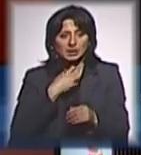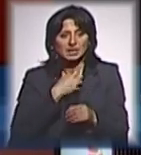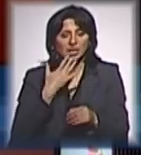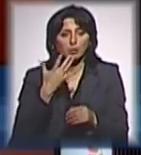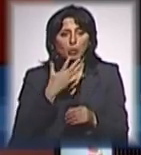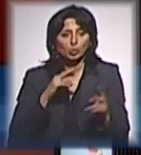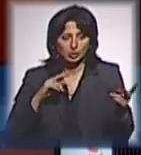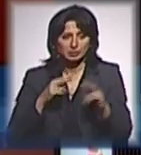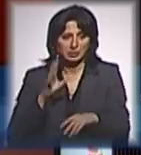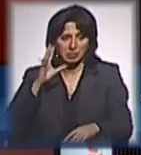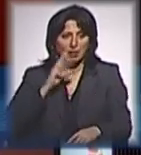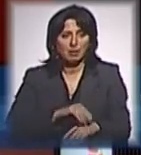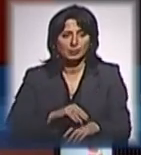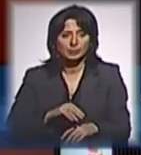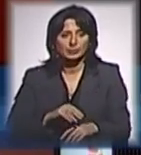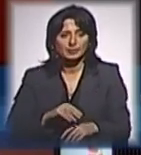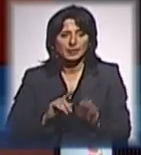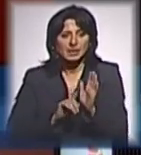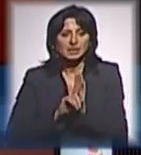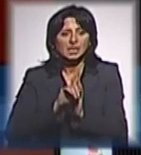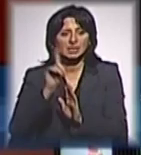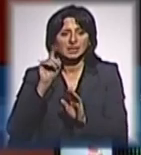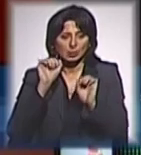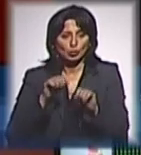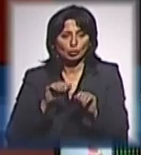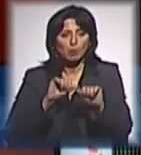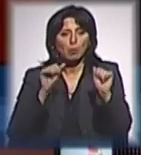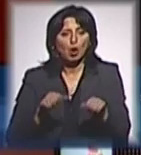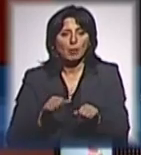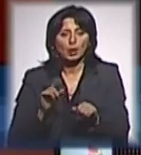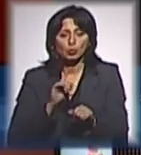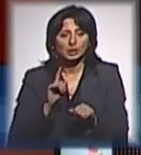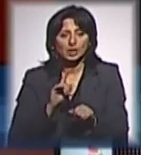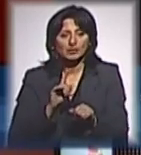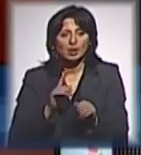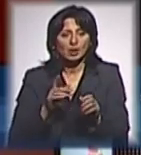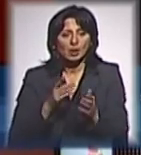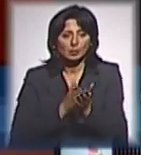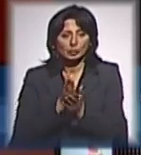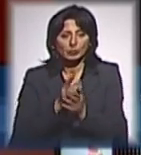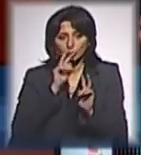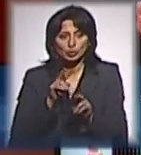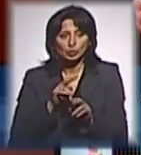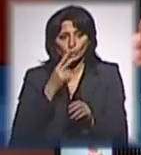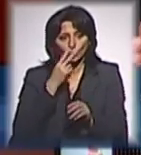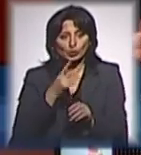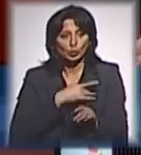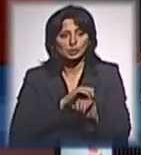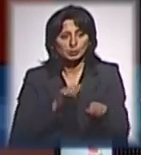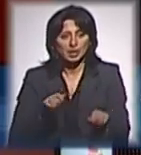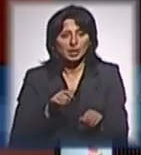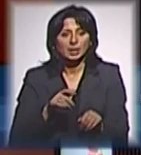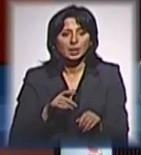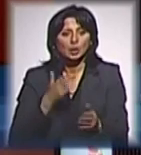ძირითადი პოლიტიკური ცვლილებების, ასე ვთქვათ, საწინდარი და აქ მხოლოდ ფორმალურად ადგილობრივი ხელისუფლების კომპეტენციებს ნუ დაუკვირდებით. მოდით ვიყოთ გულწრფელი და